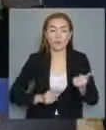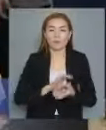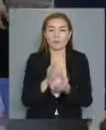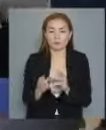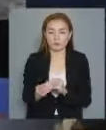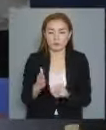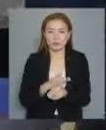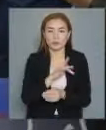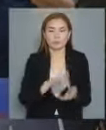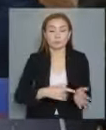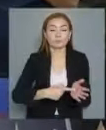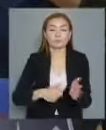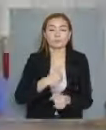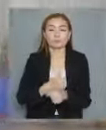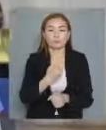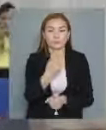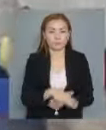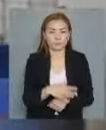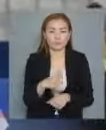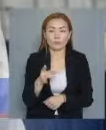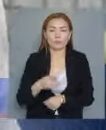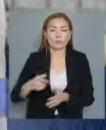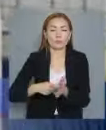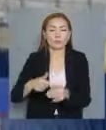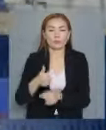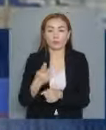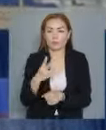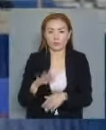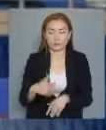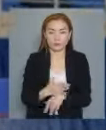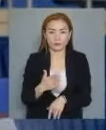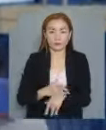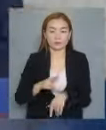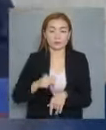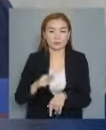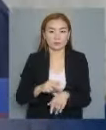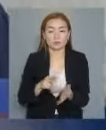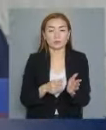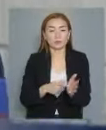қорытындысы бойынша қалалық тергеу бөлімі бірінші орын, аудандық тергеу бөлімшесі екінші орын, тергеу және